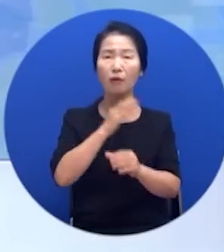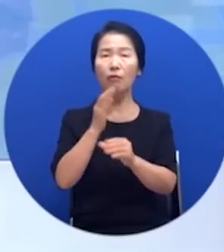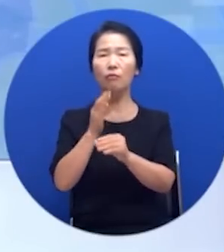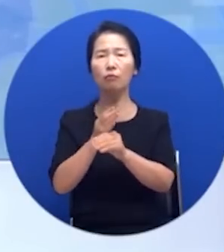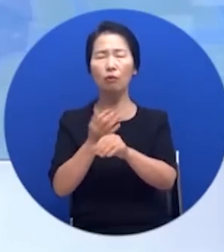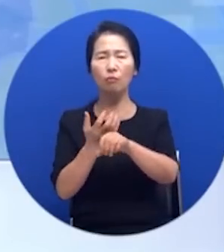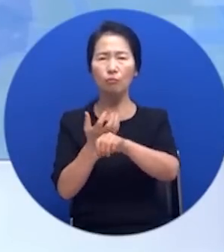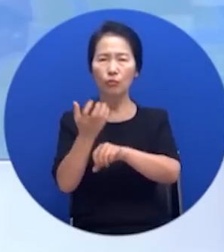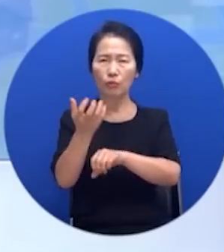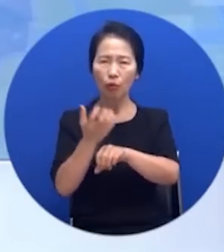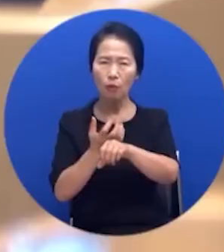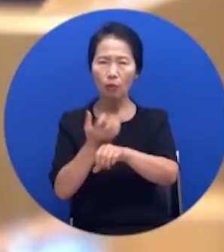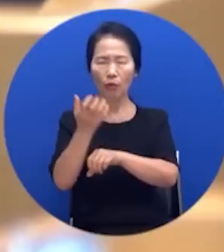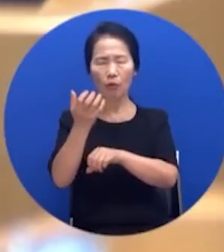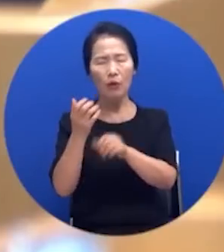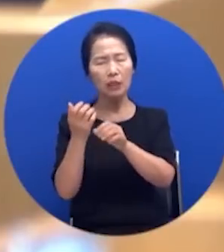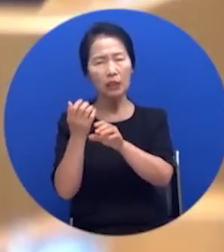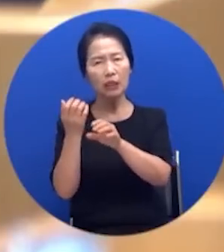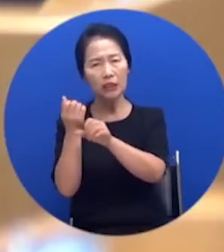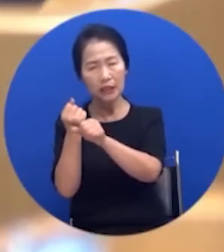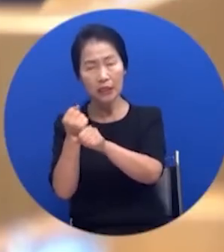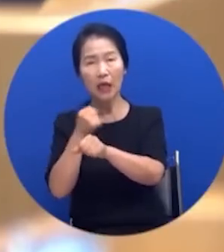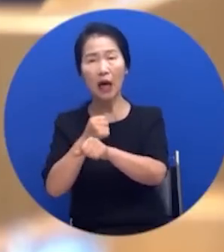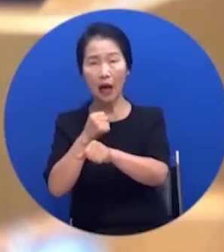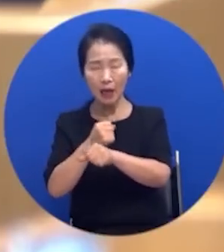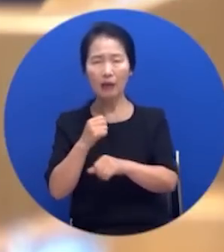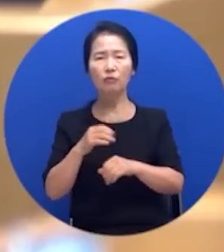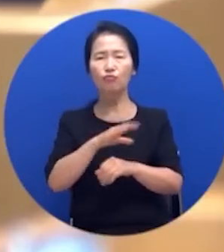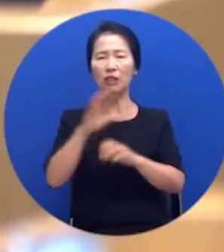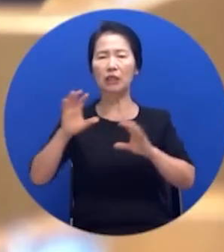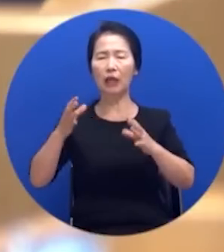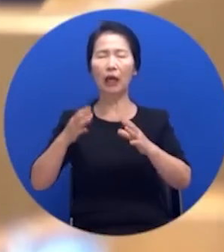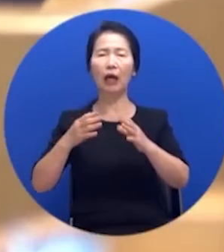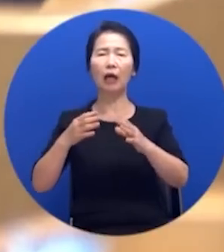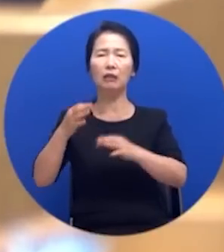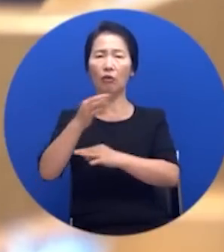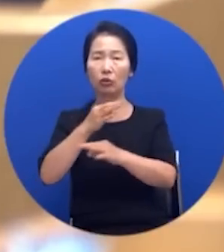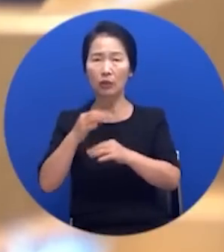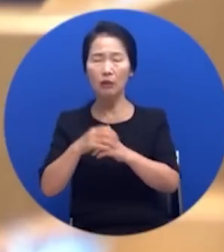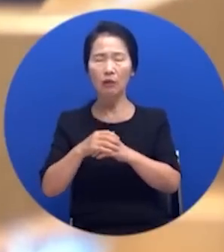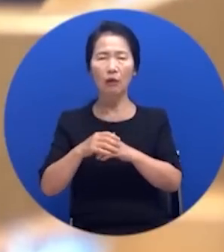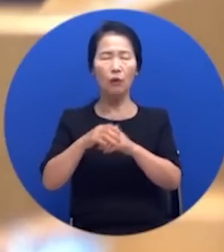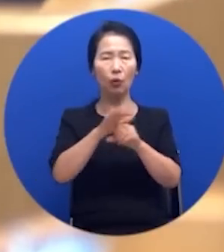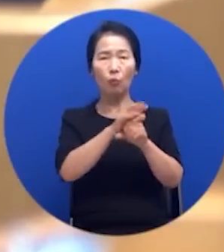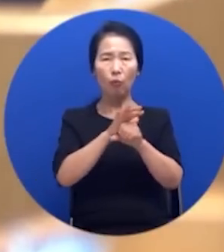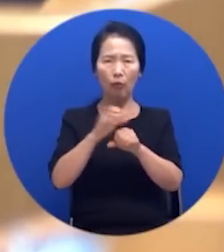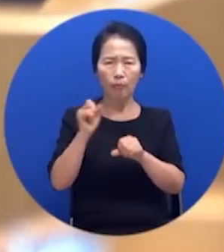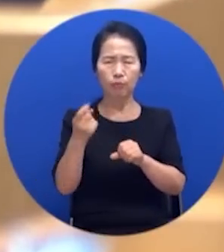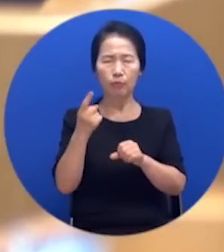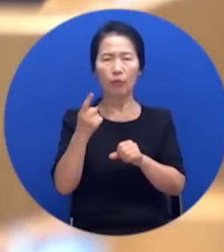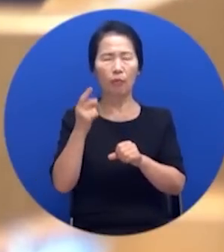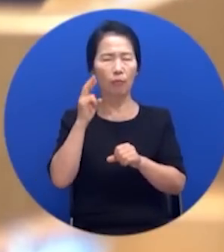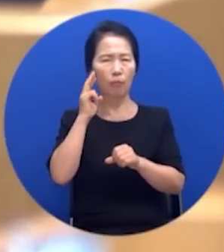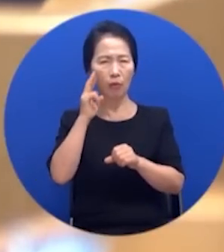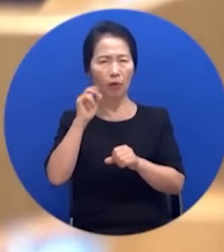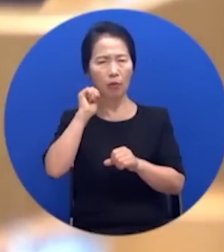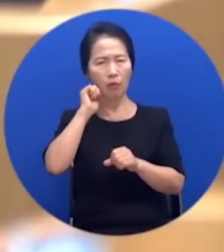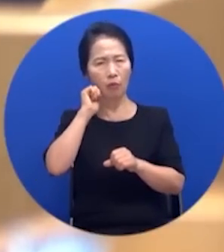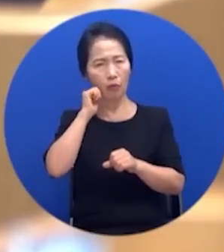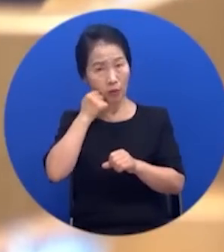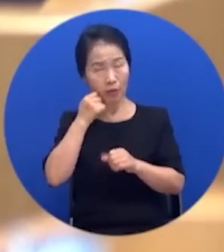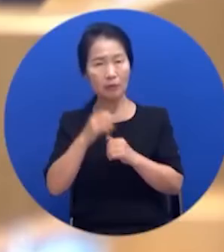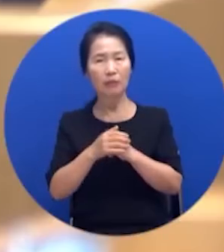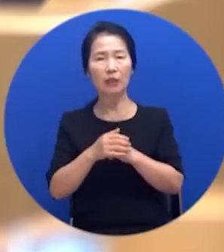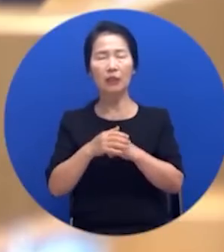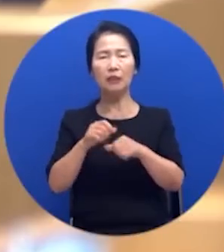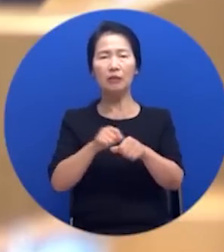무역 의존도가 높은 우리나라의 경제도 코로나로 인해 심각한 어려움에 직면해 있습니다. 특히